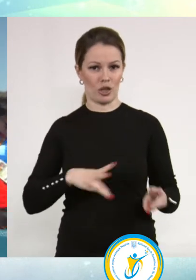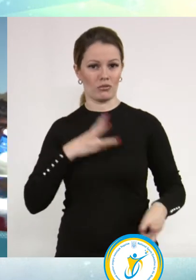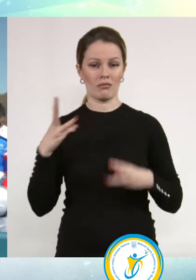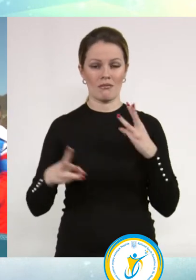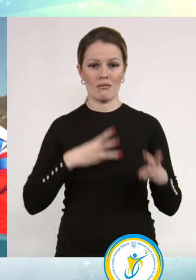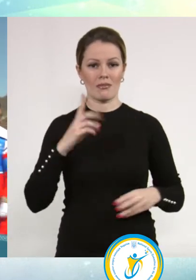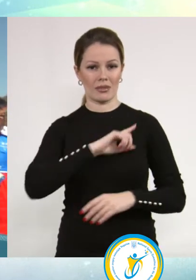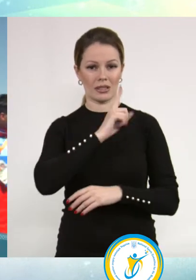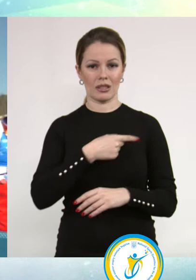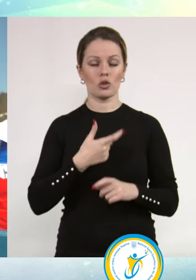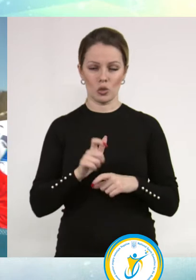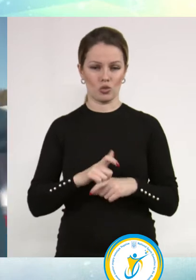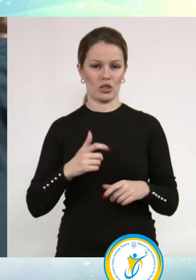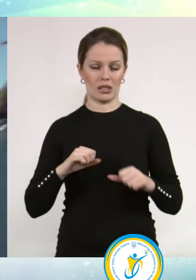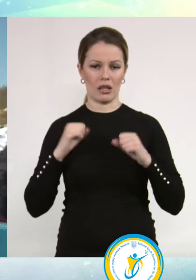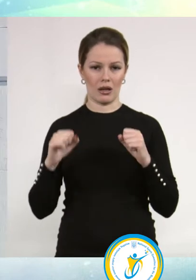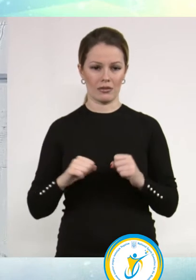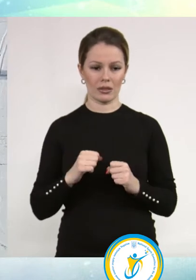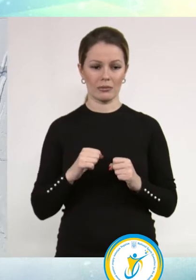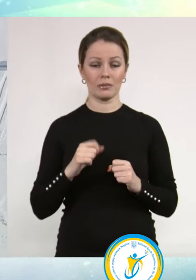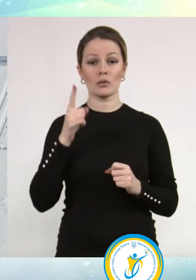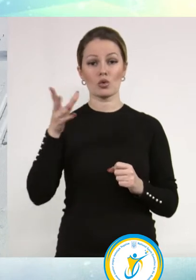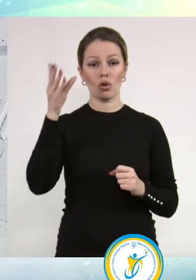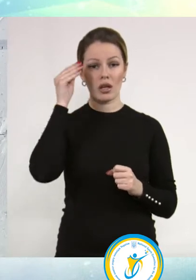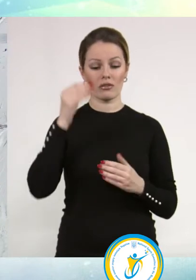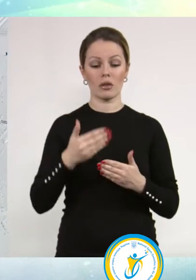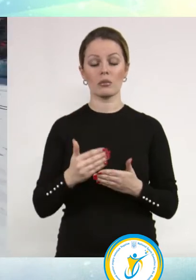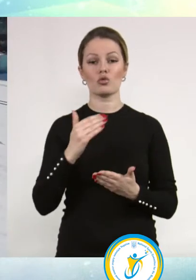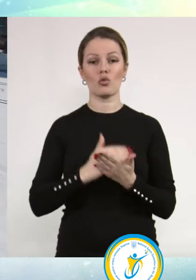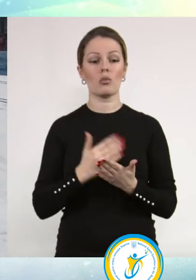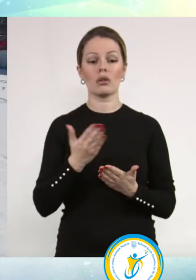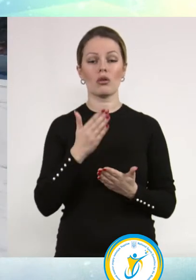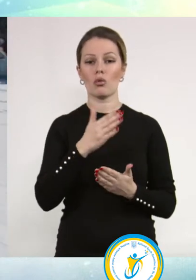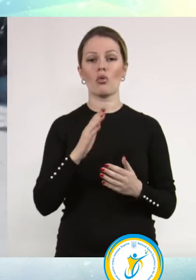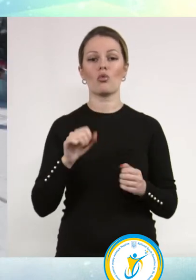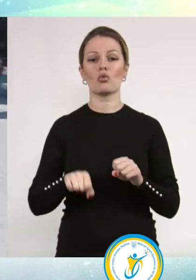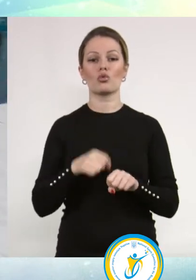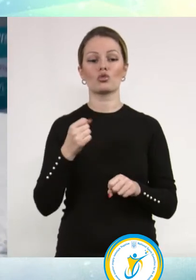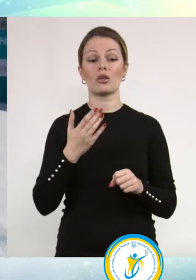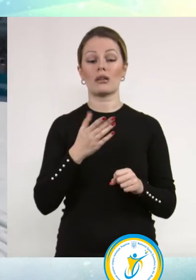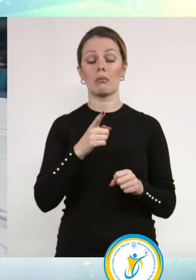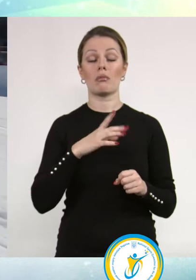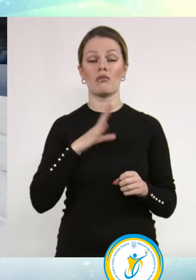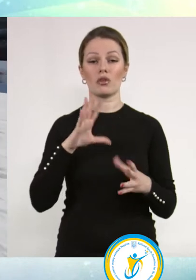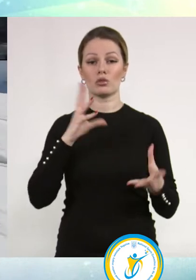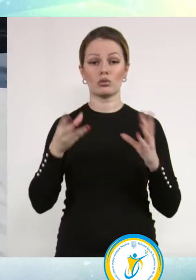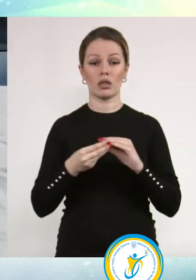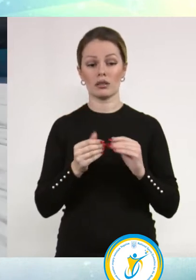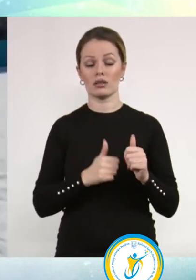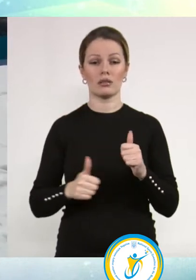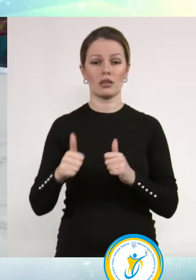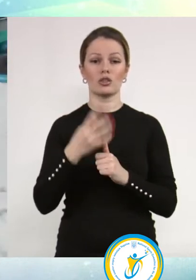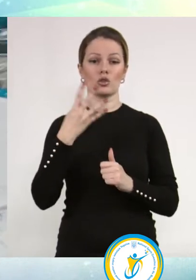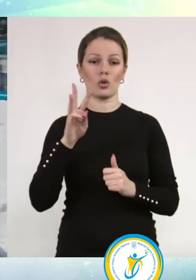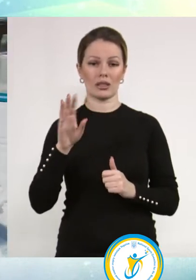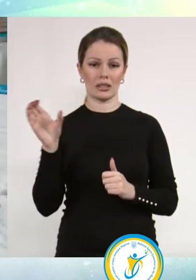так завело, і я дуже старався. З урахуванням ступеня ушкодження, який враховується у результатах, Яровий привіз